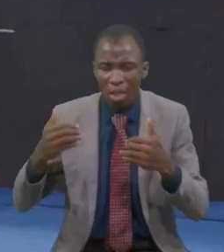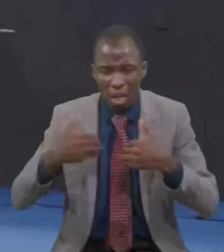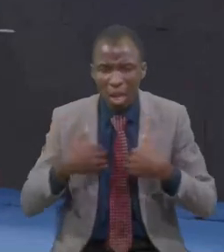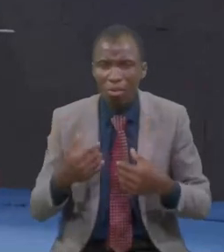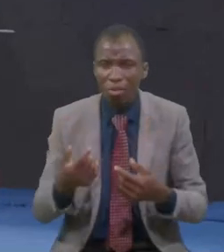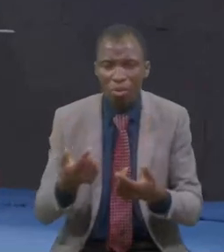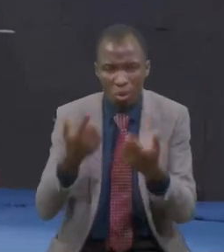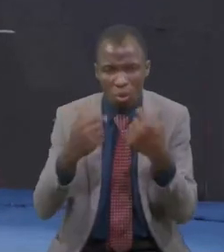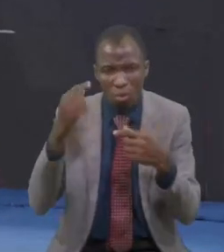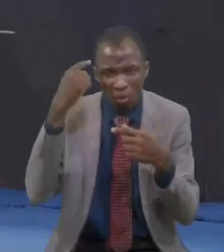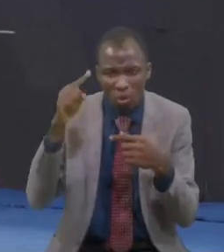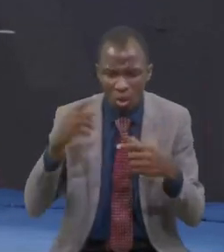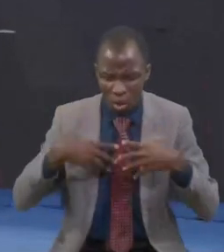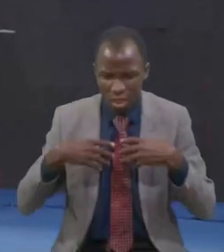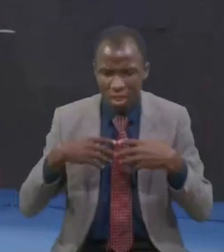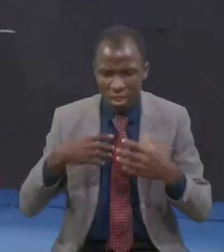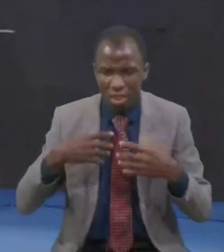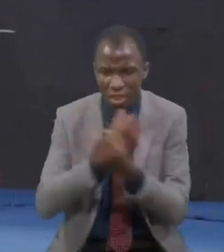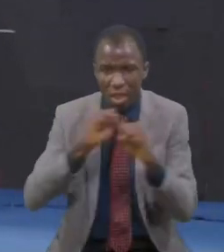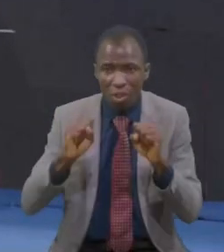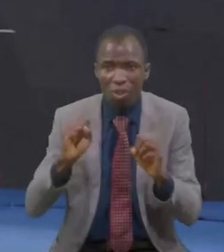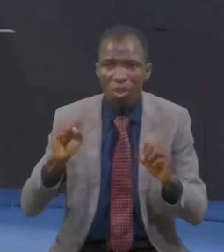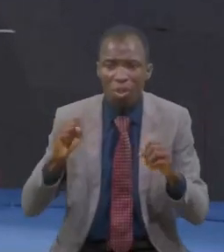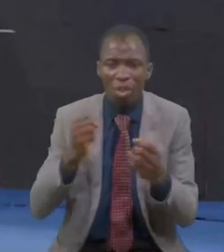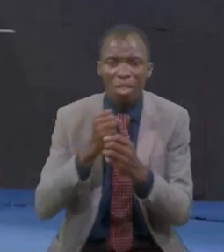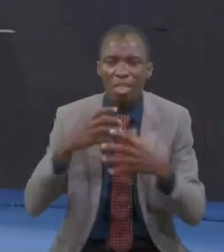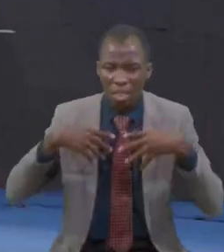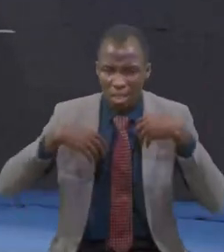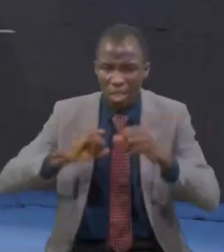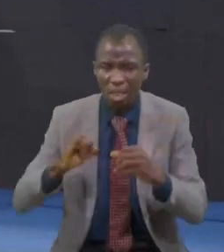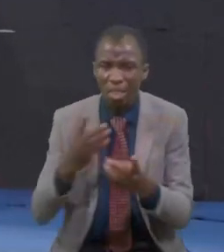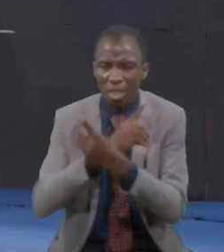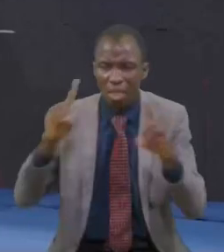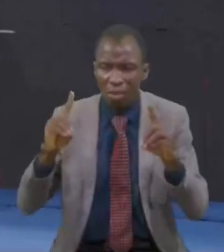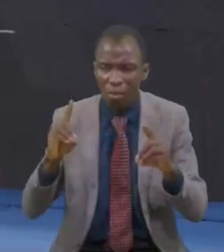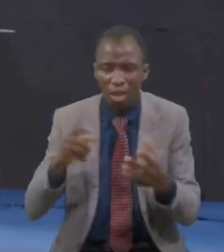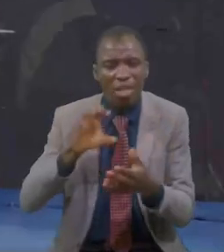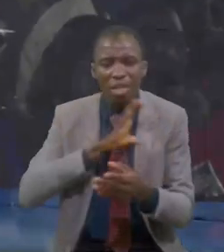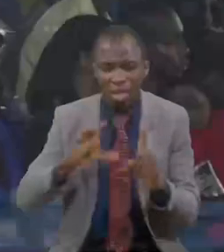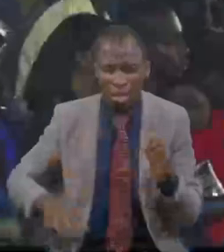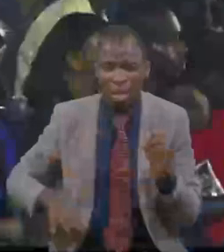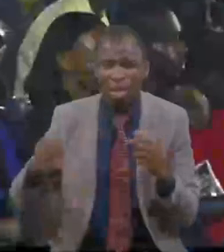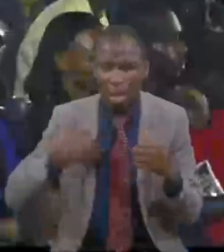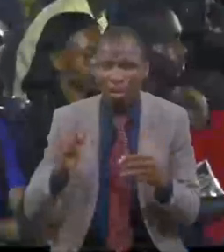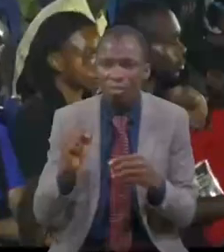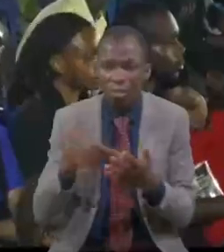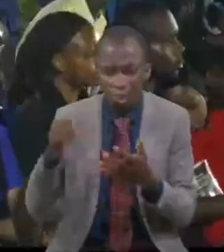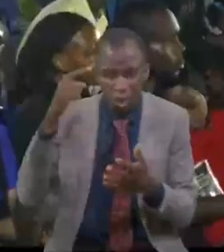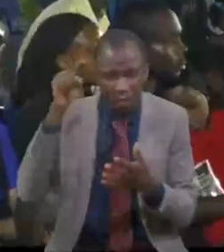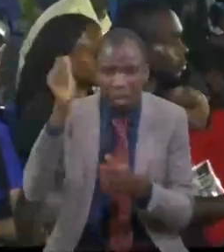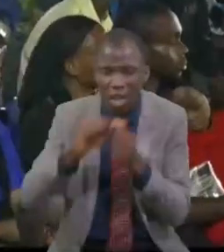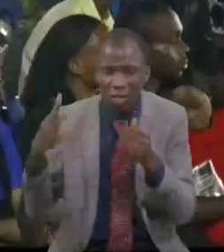parce que ces gens sont venus pour le salut la délivrance la guérison Christ a payé pour